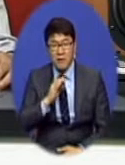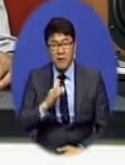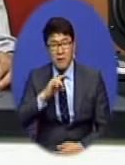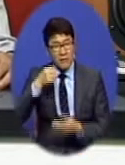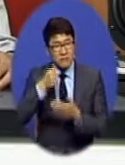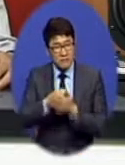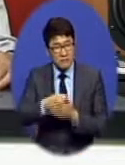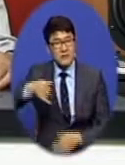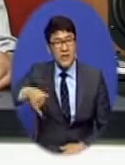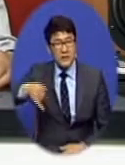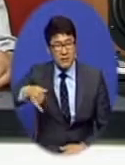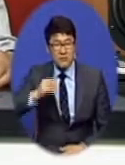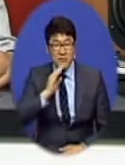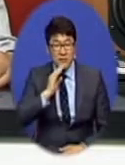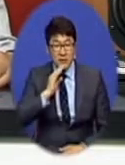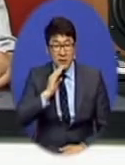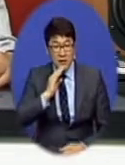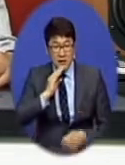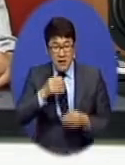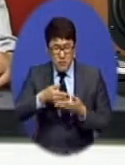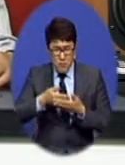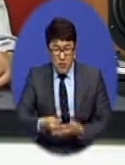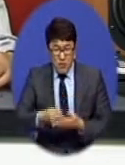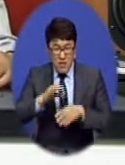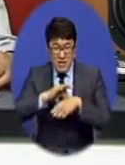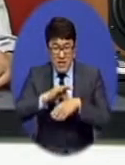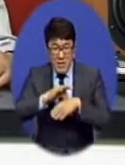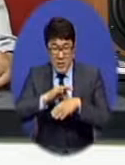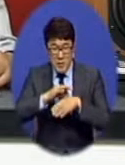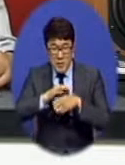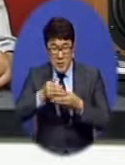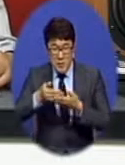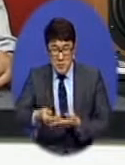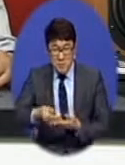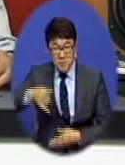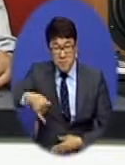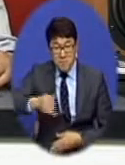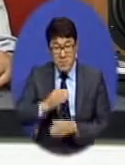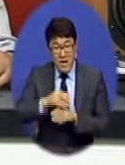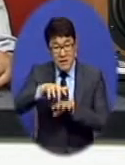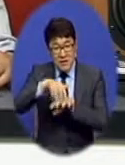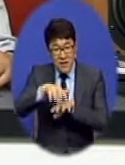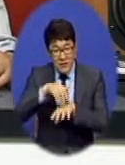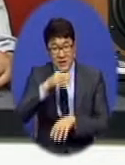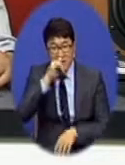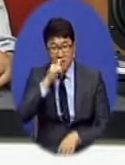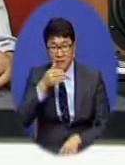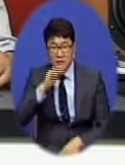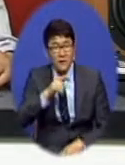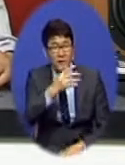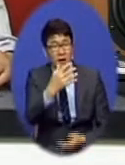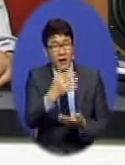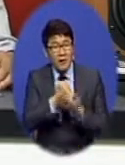예, 여학생들. 그 무거운 네. 그 가죽으로 만든 그런 거였던 거죠 옛날이면. 네 아, 천도 그랬구나. 있고 근데 그게 예. 그렇게 갖고